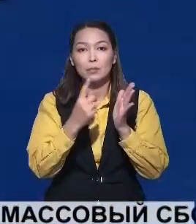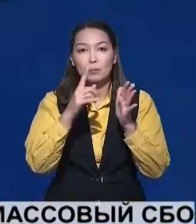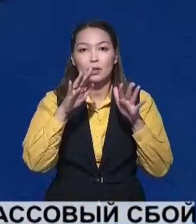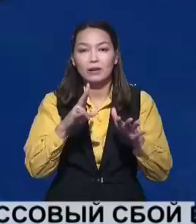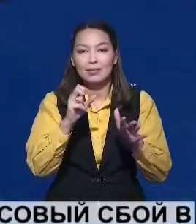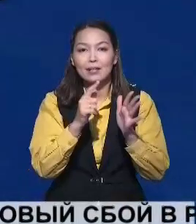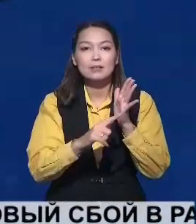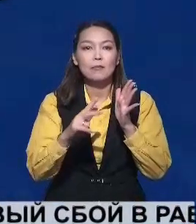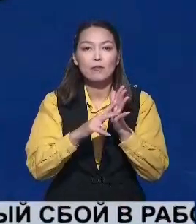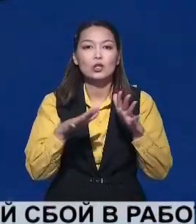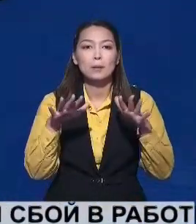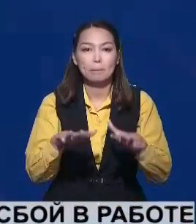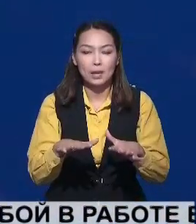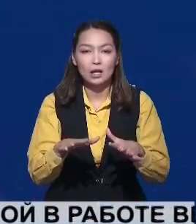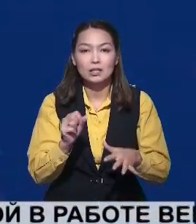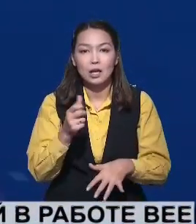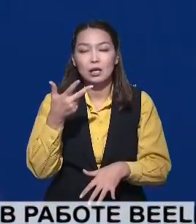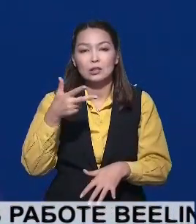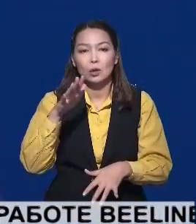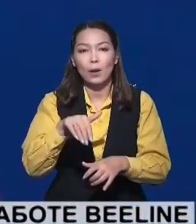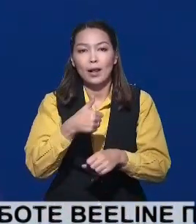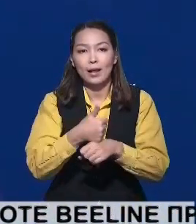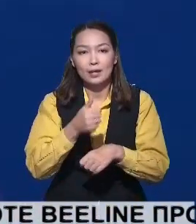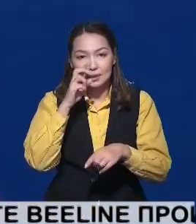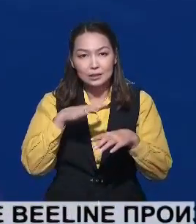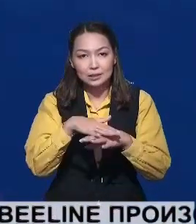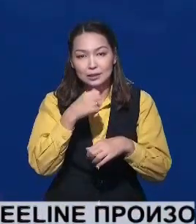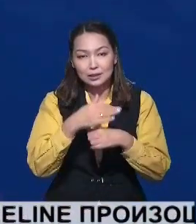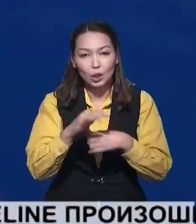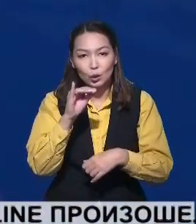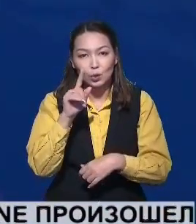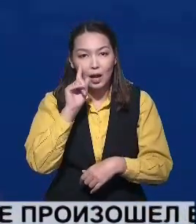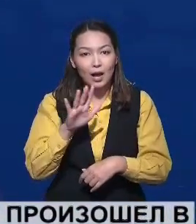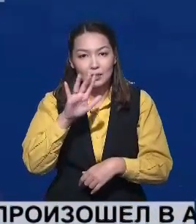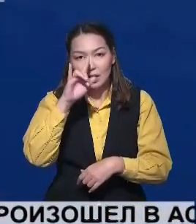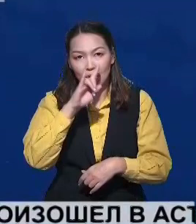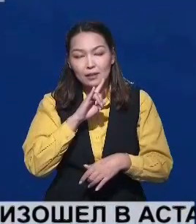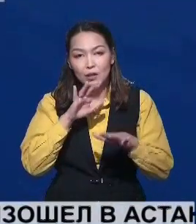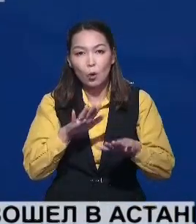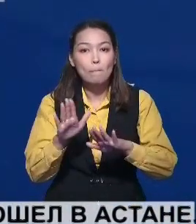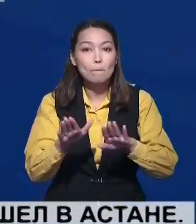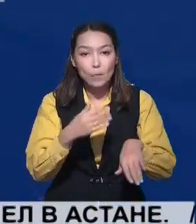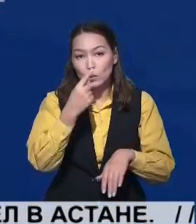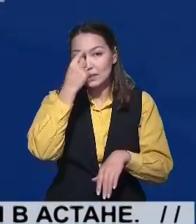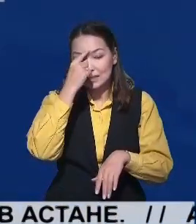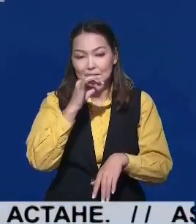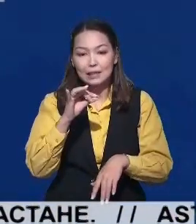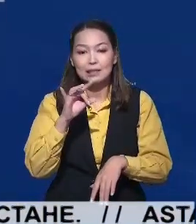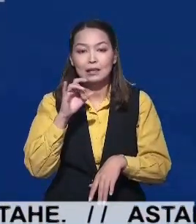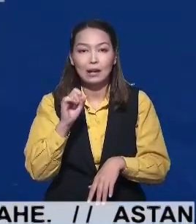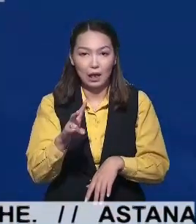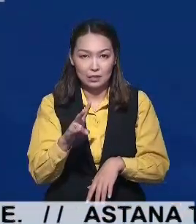на 78-е место. В тройке лидеров стран Центральной и Южной Азии Казахстан расположился после Индии и